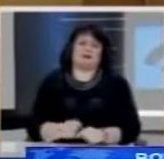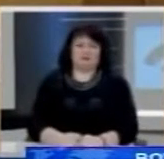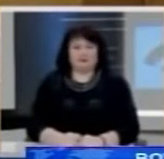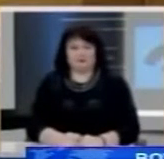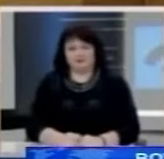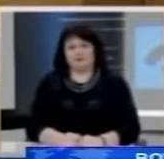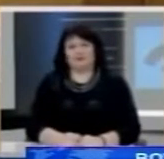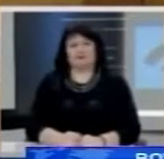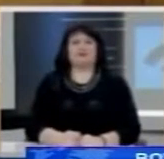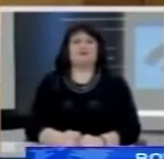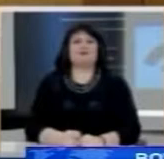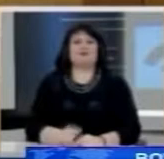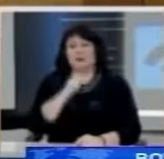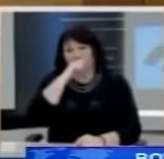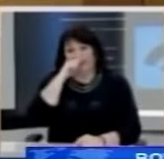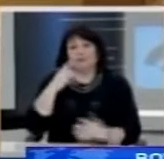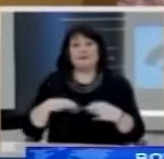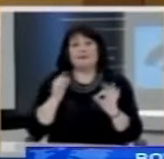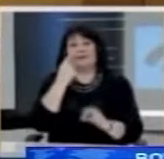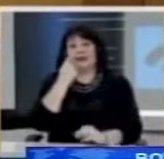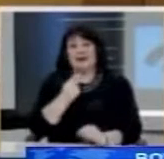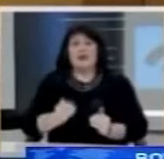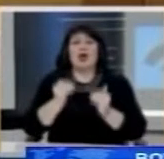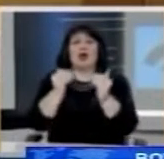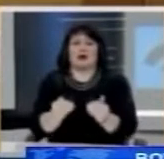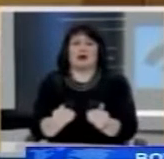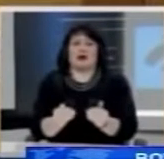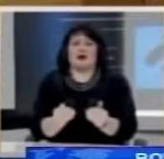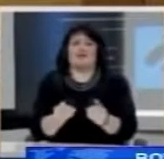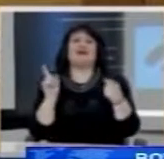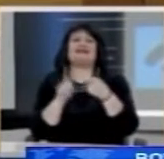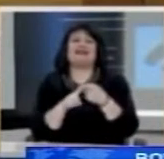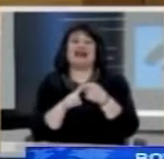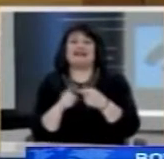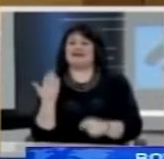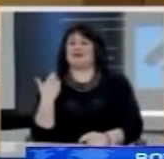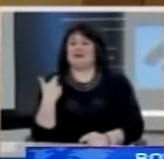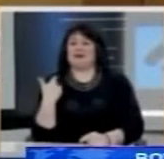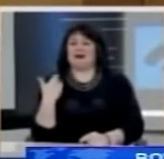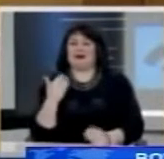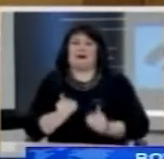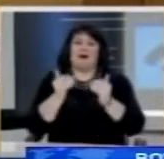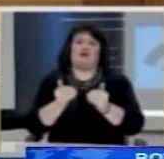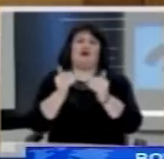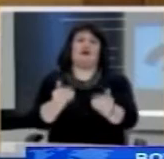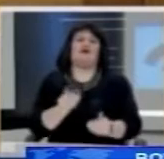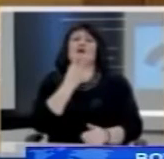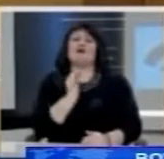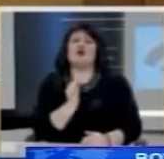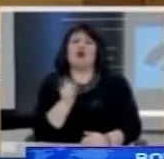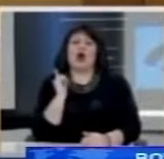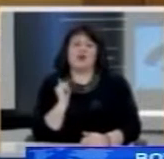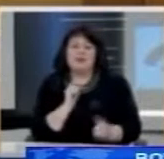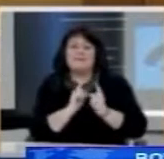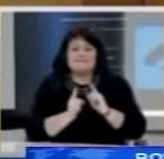Στην αρχή είδαμε να αναβάλλεται η συνάντησή τους, διότι προφανώς ο συμβιβασμός δεν